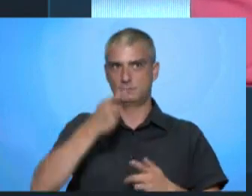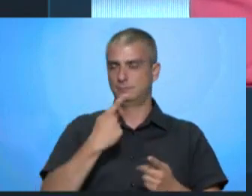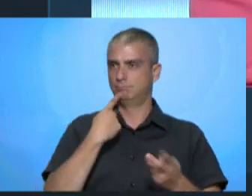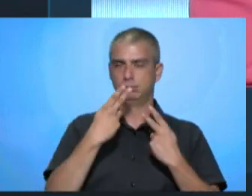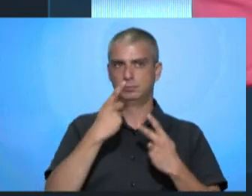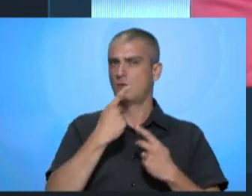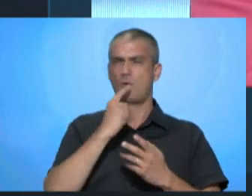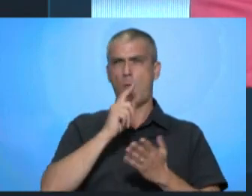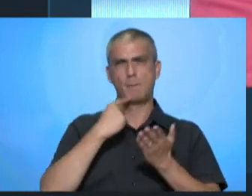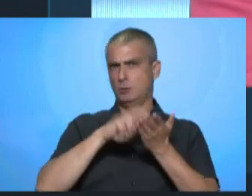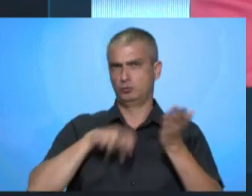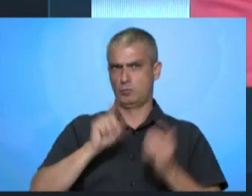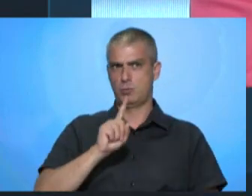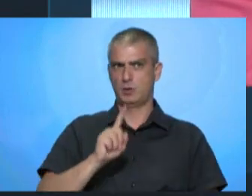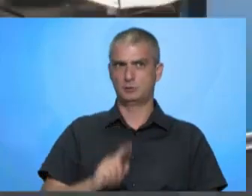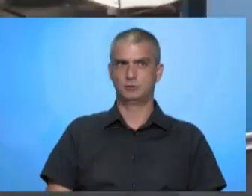שהוא פורש.